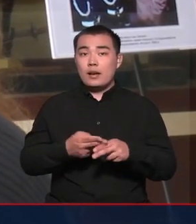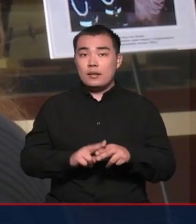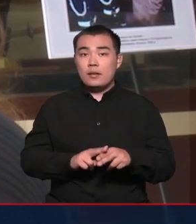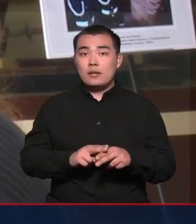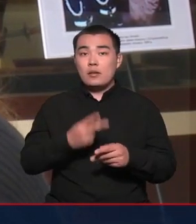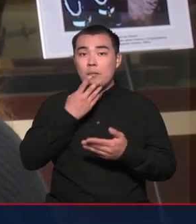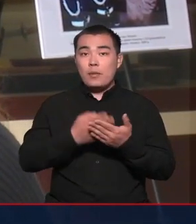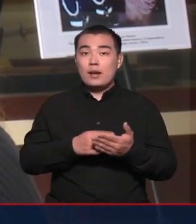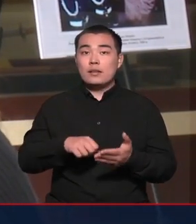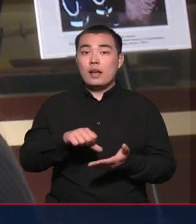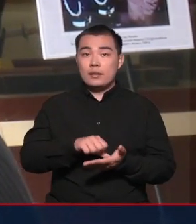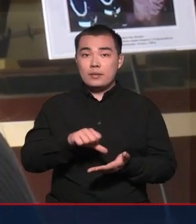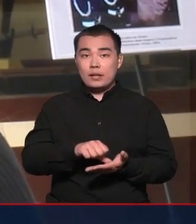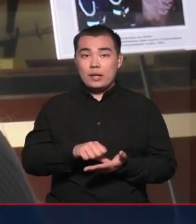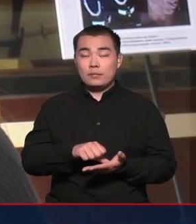мероприятиям.